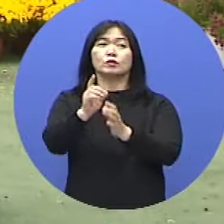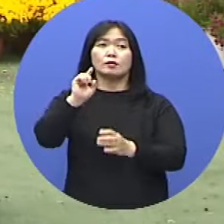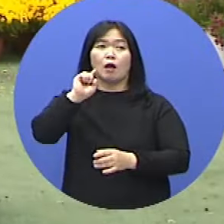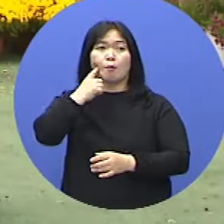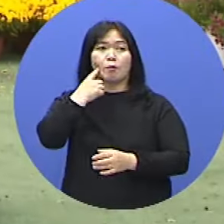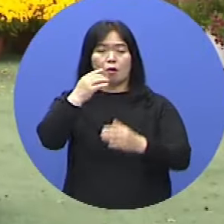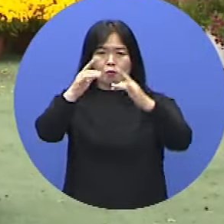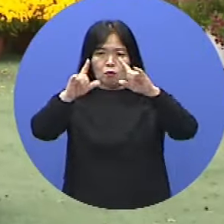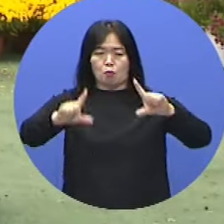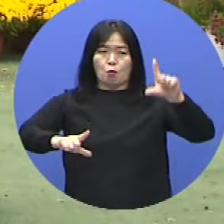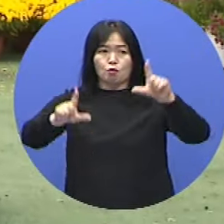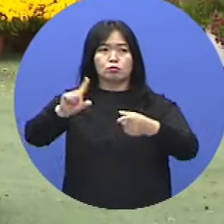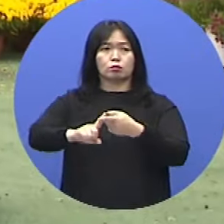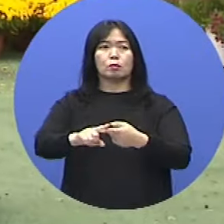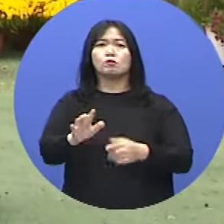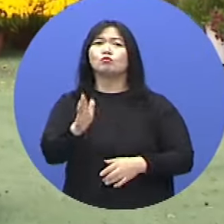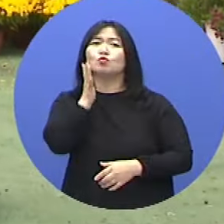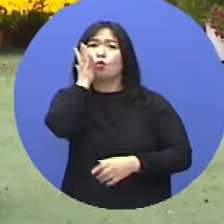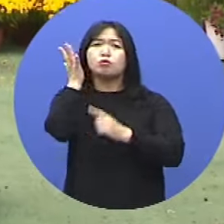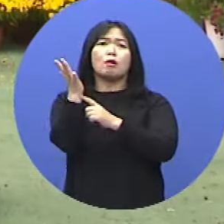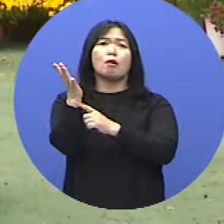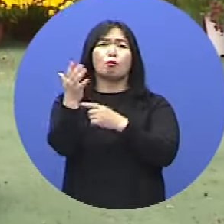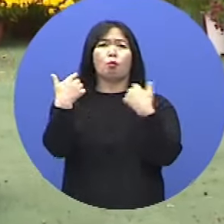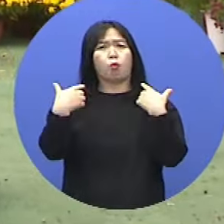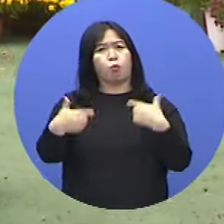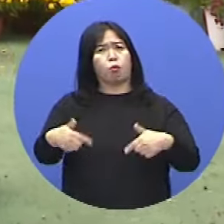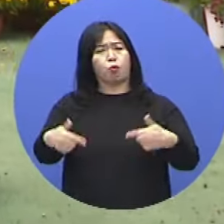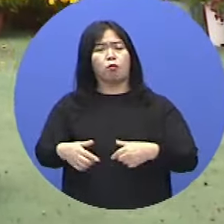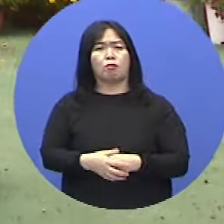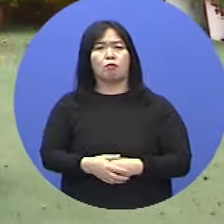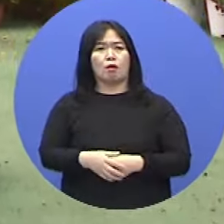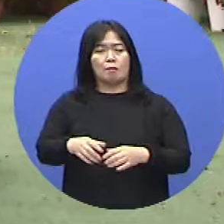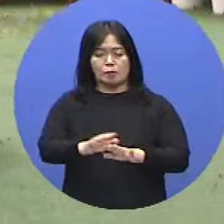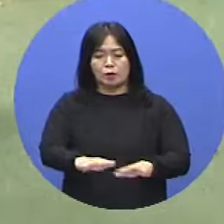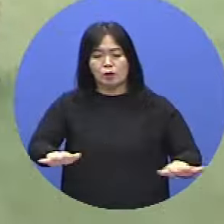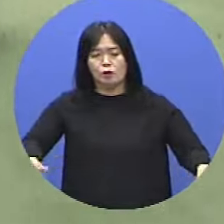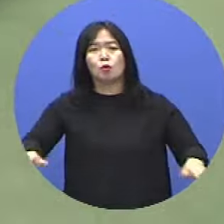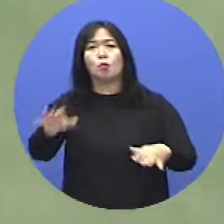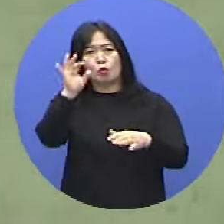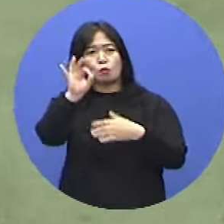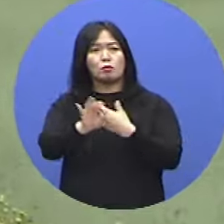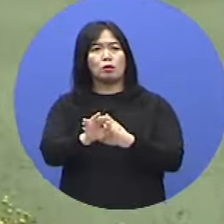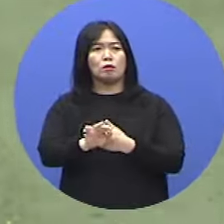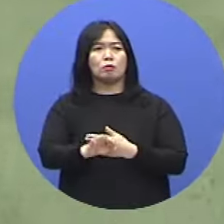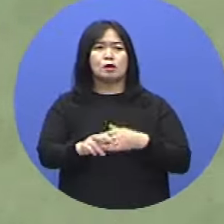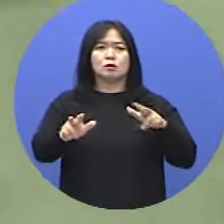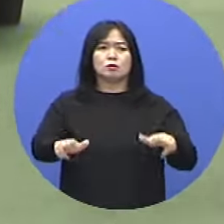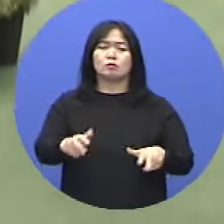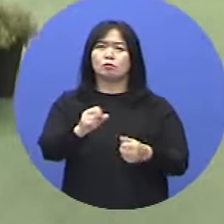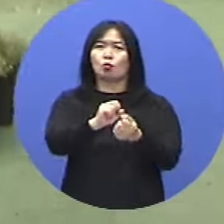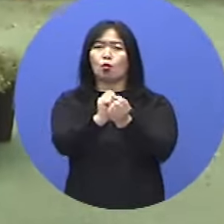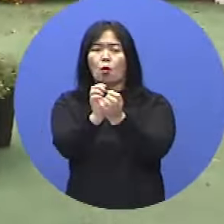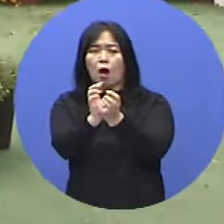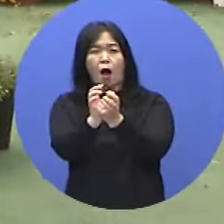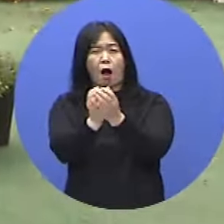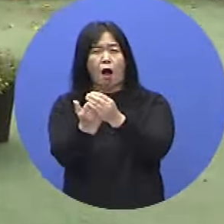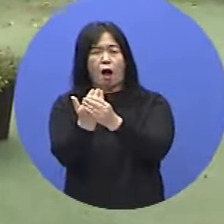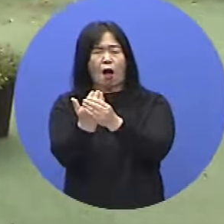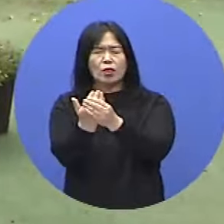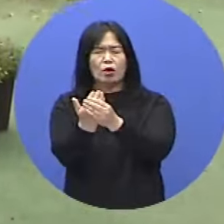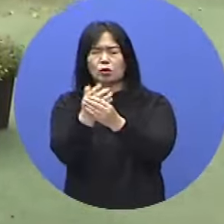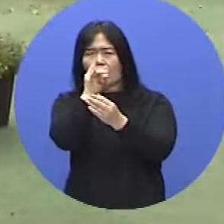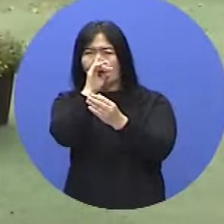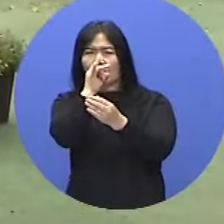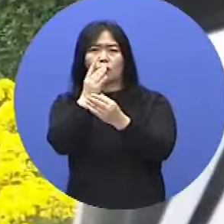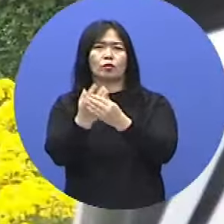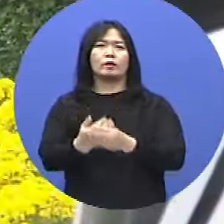국화 조형물은 여전히 초록빛을 뛰고 있습니다 밑에 둔 화분도 꽃이 올라올 기미가 보이지